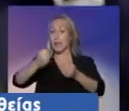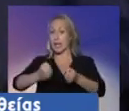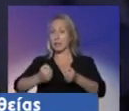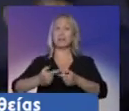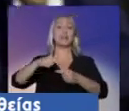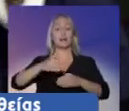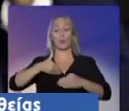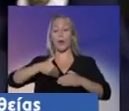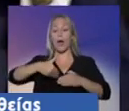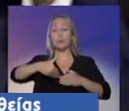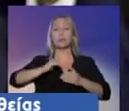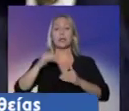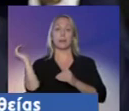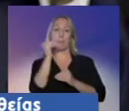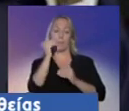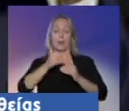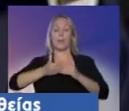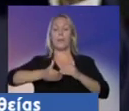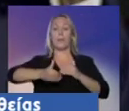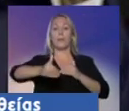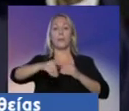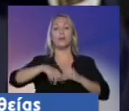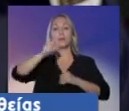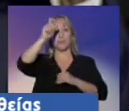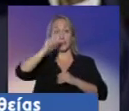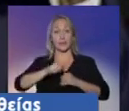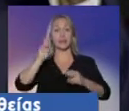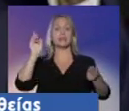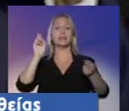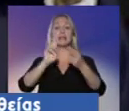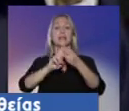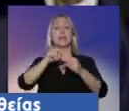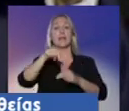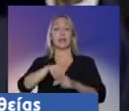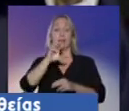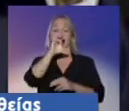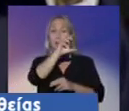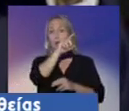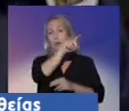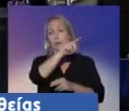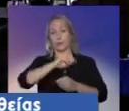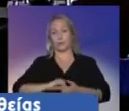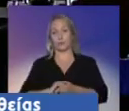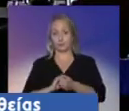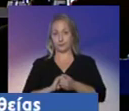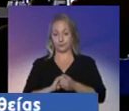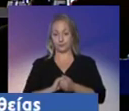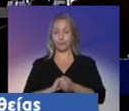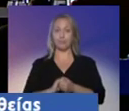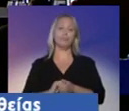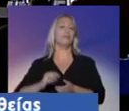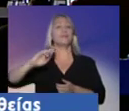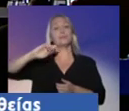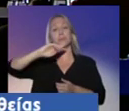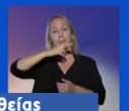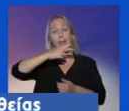ή στο απότερο θα υπάρξει και συνάντηση με τον ομολογό σας από το γειτονικό κράτος. Ευχαριστώ. Επαναλαμβάνω αυτό το οποίο